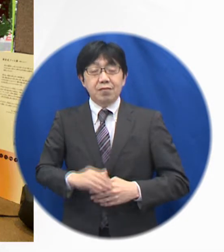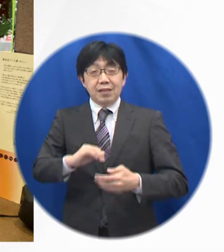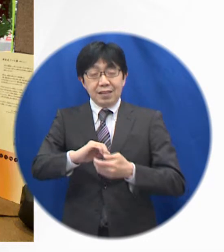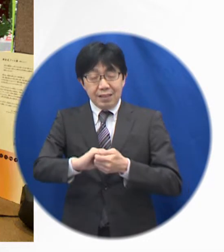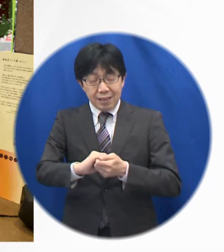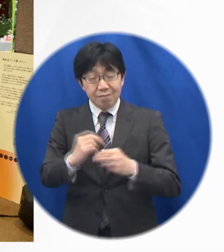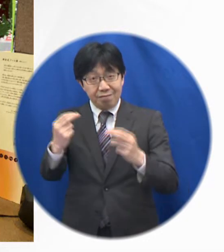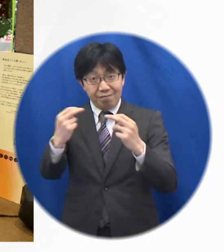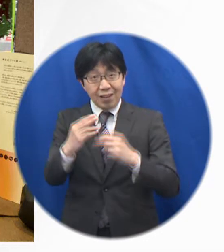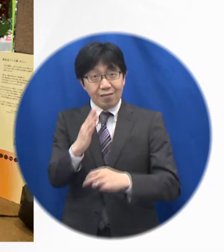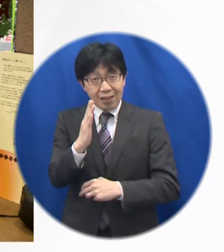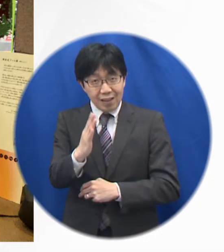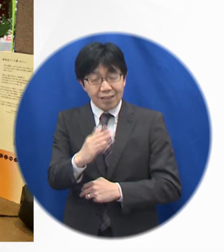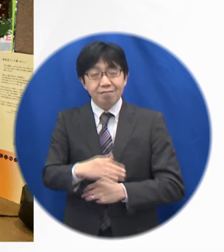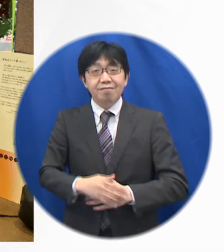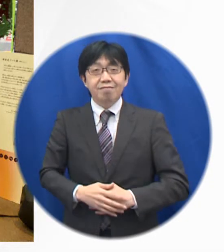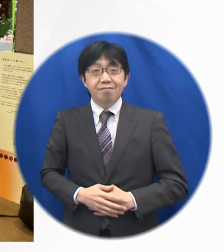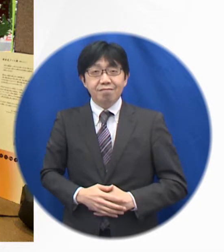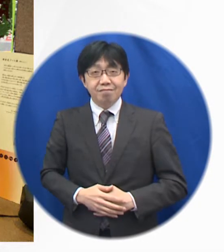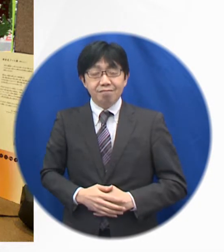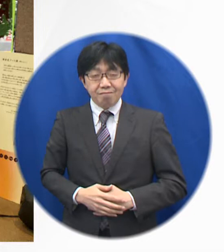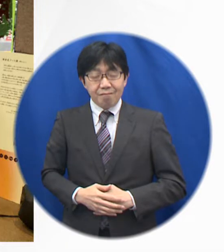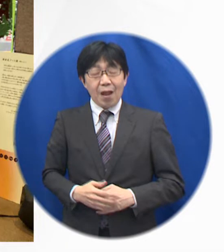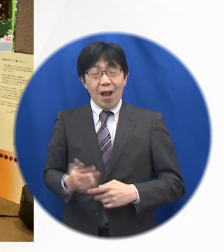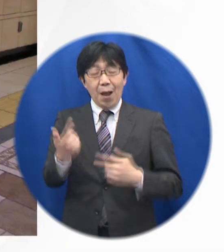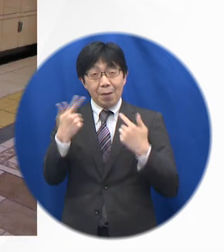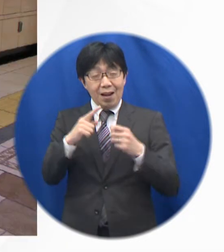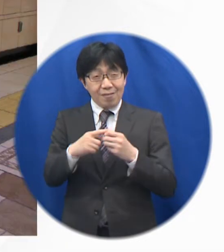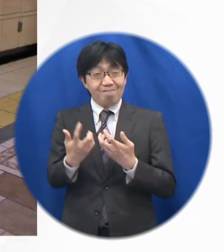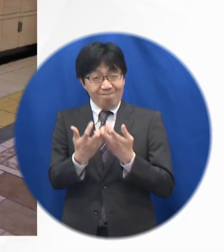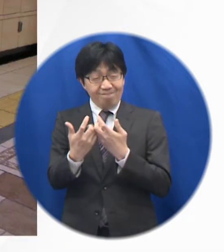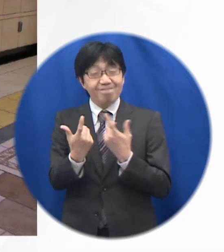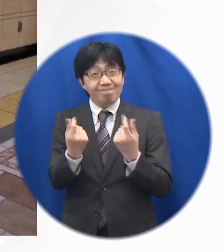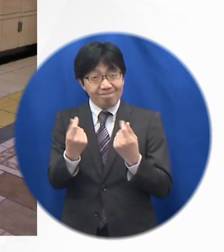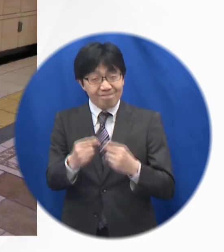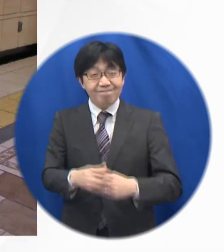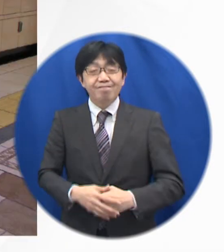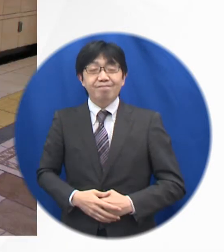ご期待ください。 毎年にぎわっていますよね。